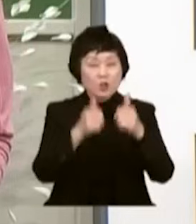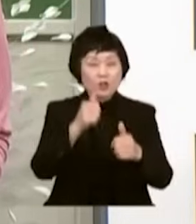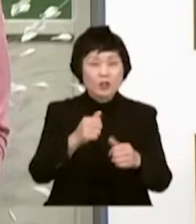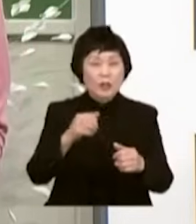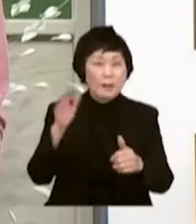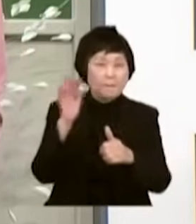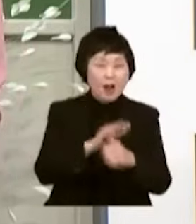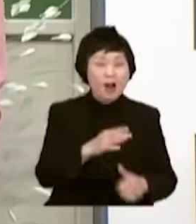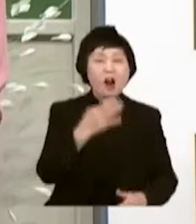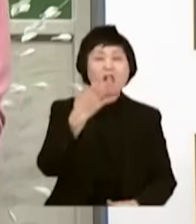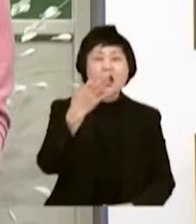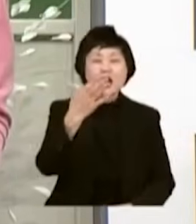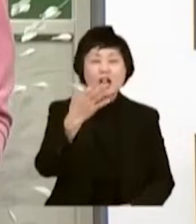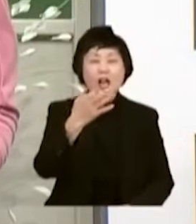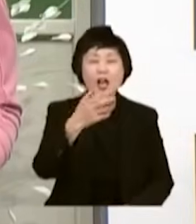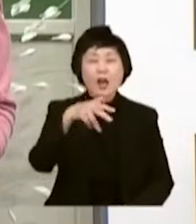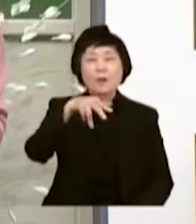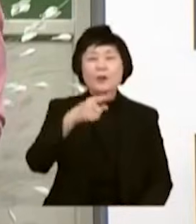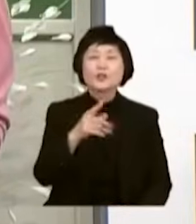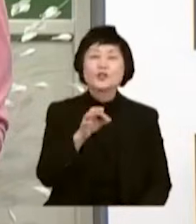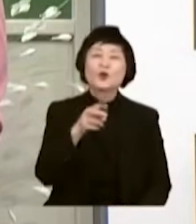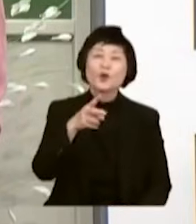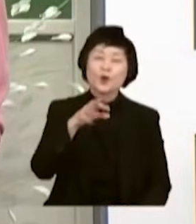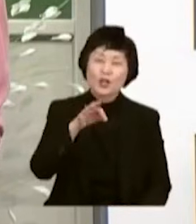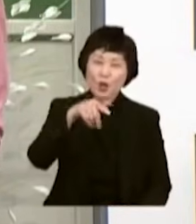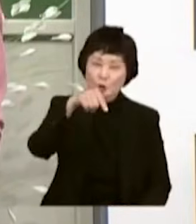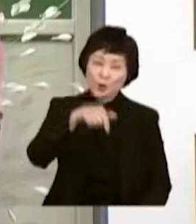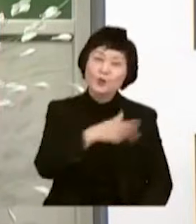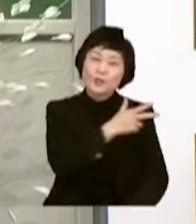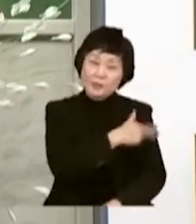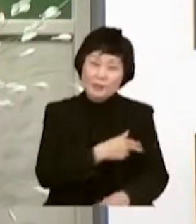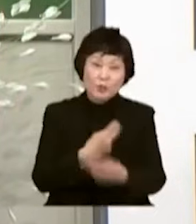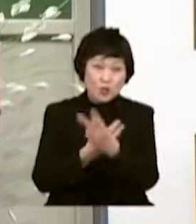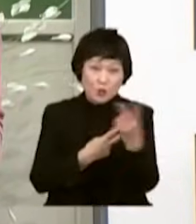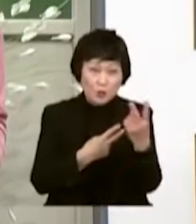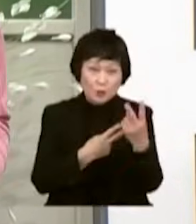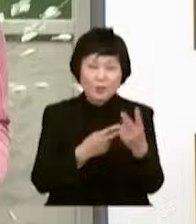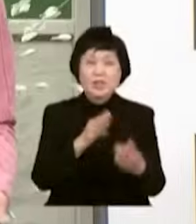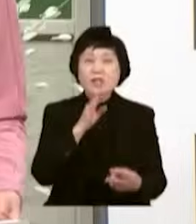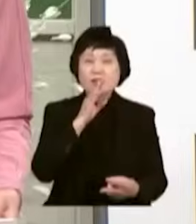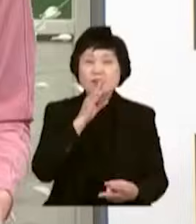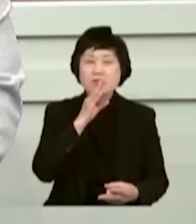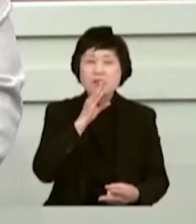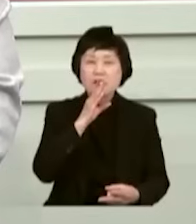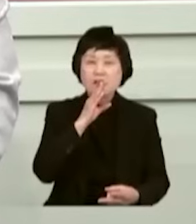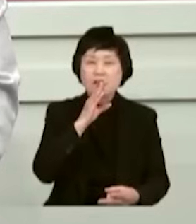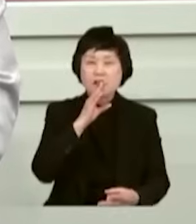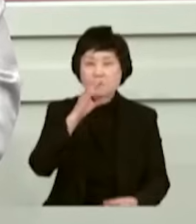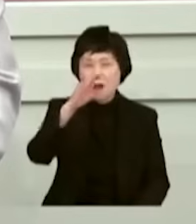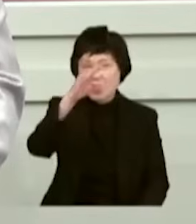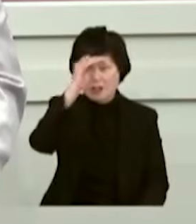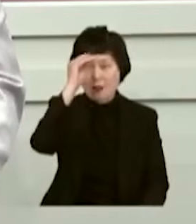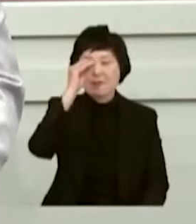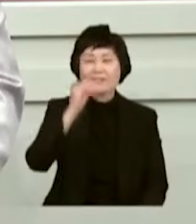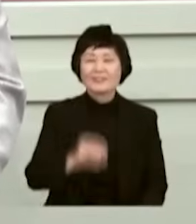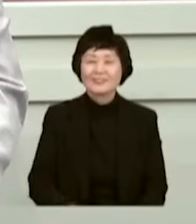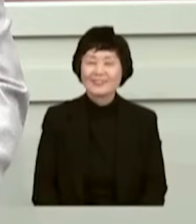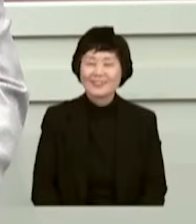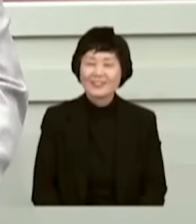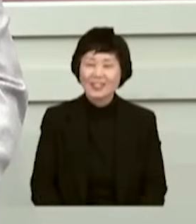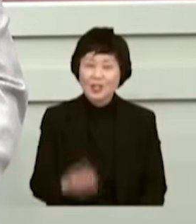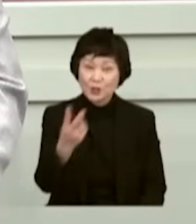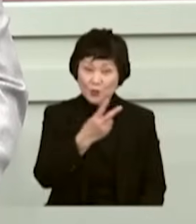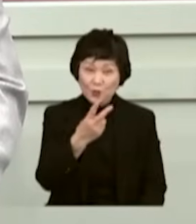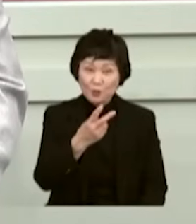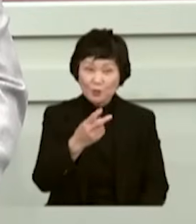떨어진 우리 조영구 집사님. 어머, 정말 너무 닮으셨다. 두 분이 지금 참